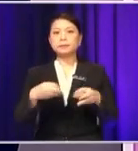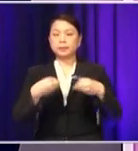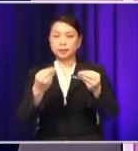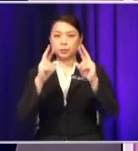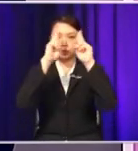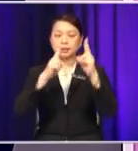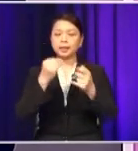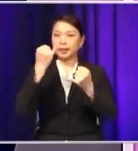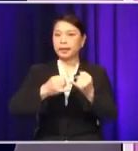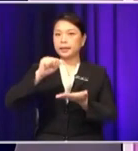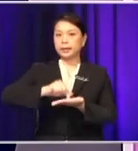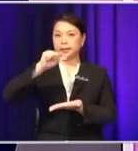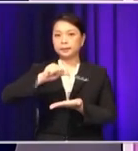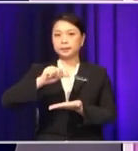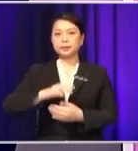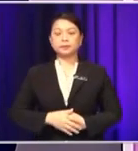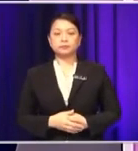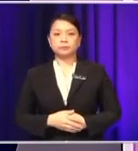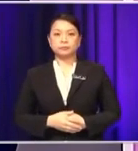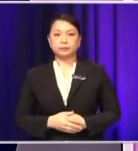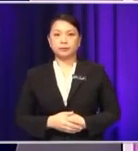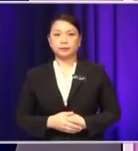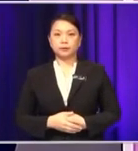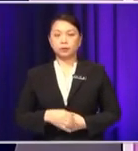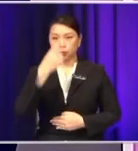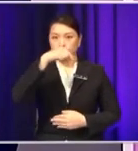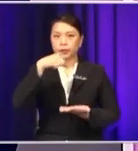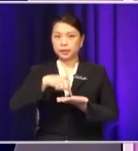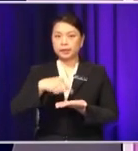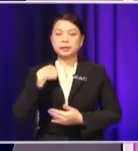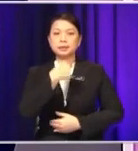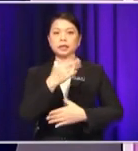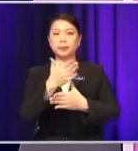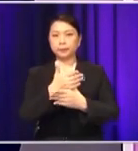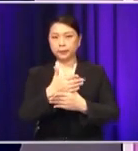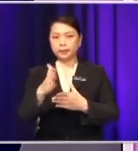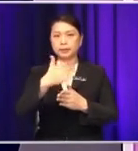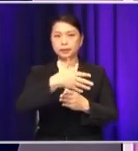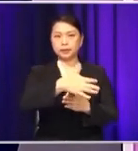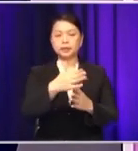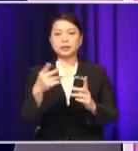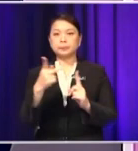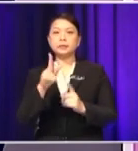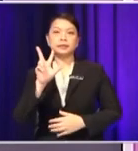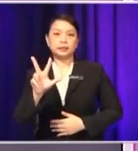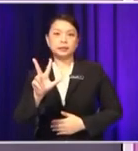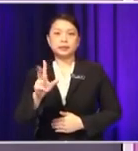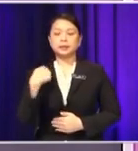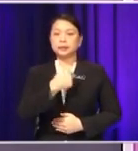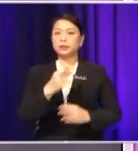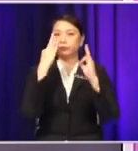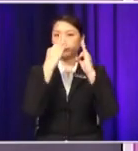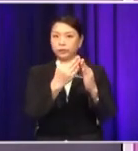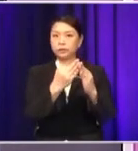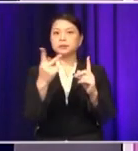sesi akademik, di mana instrumen ini kita bahagikan kepada tiga, iaitu kita fokuskan kepada instrumen